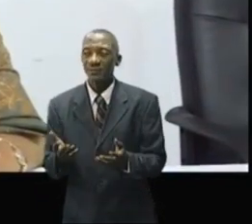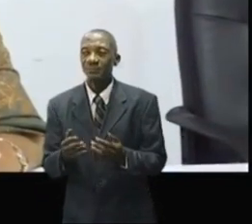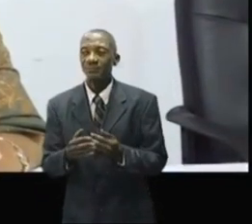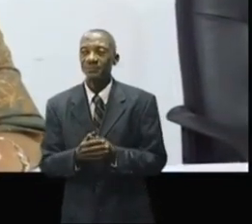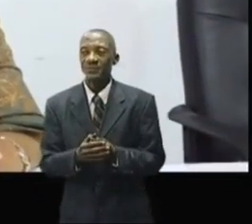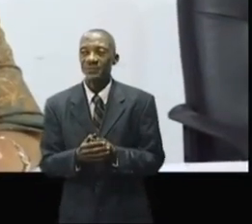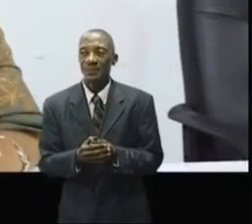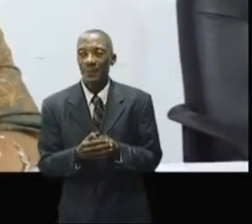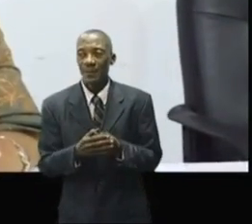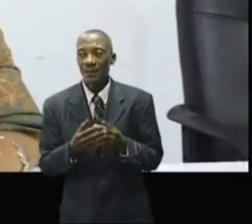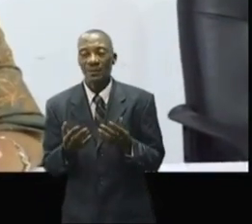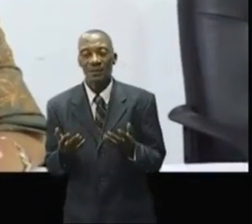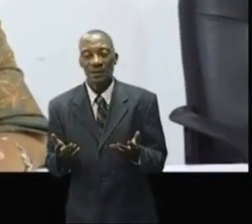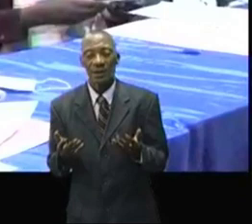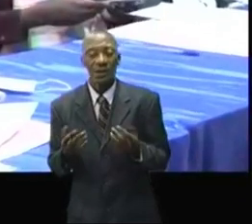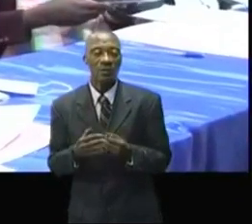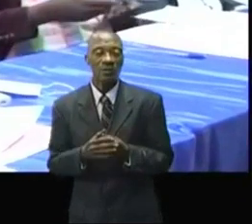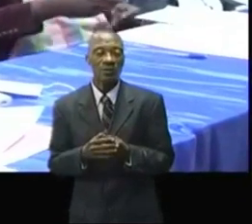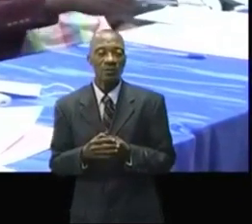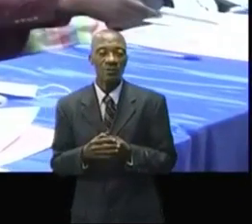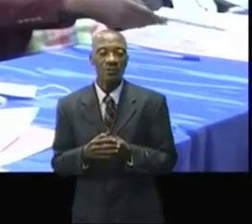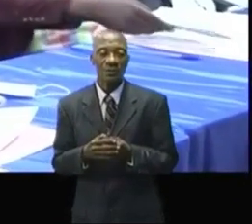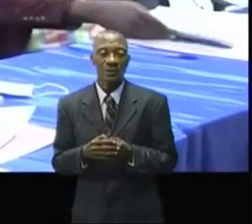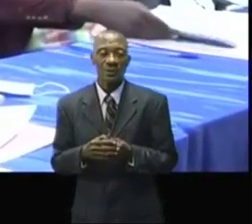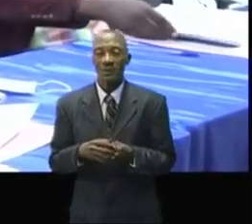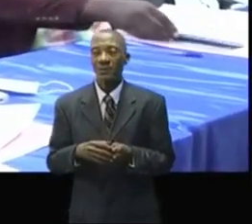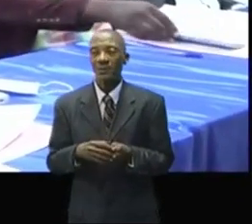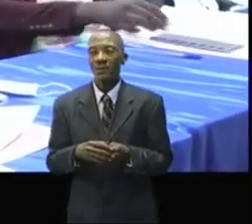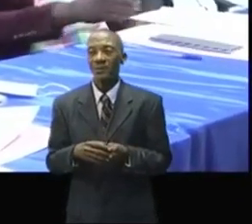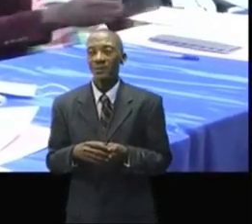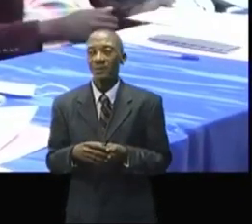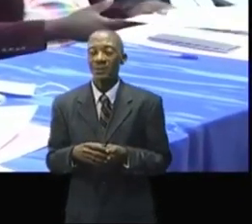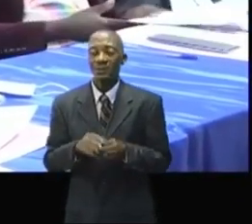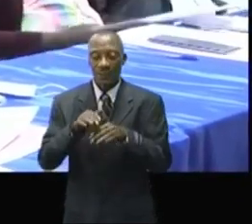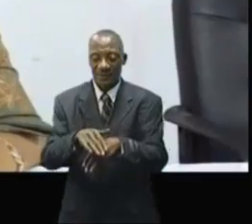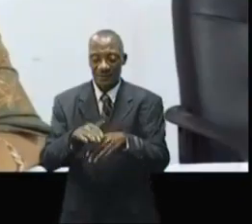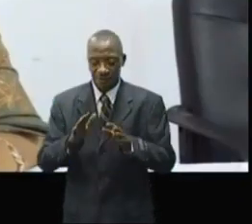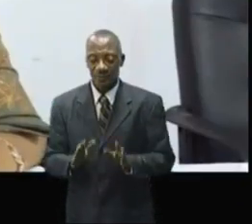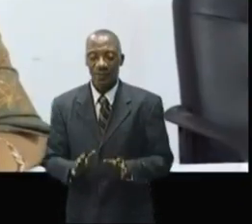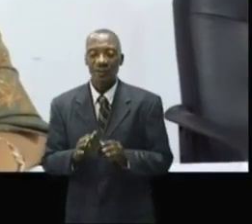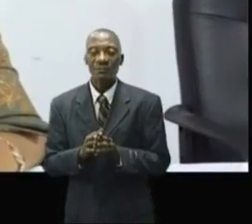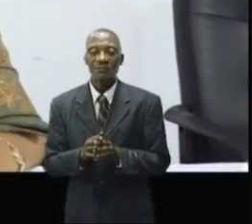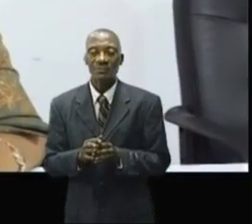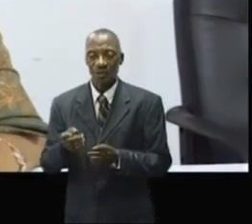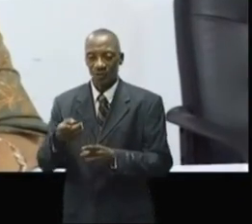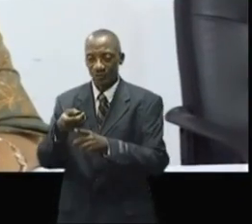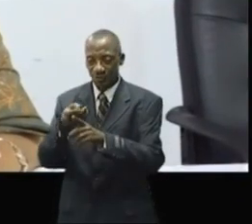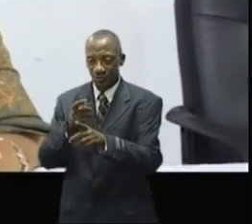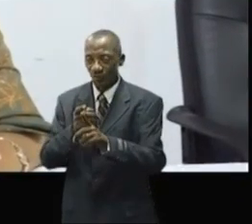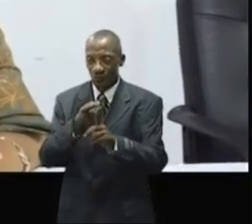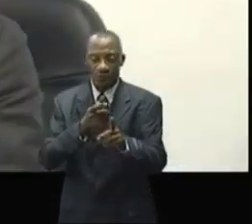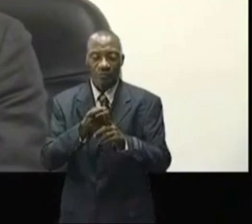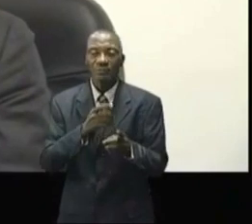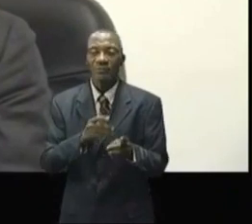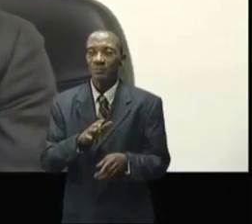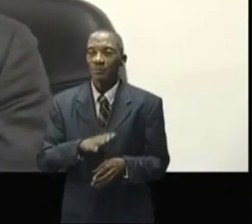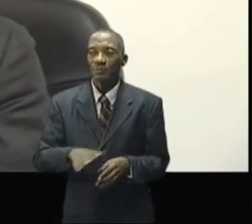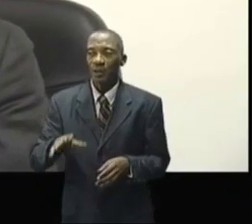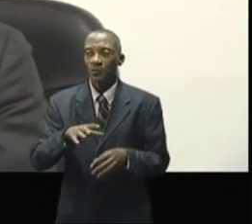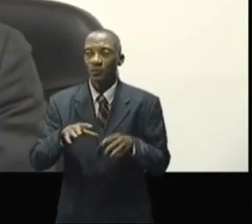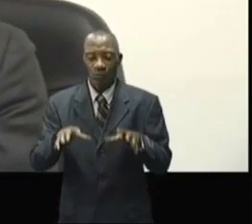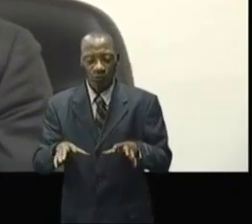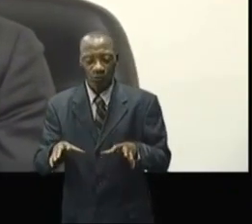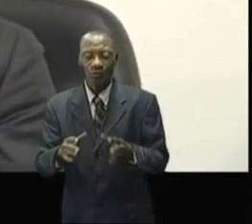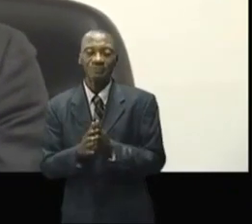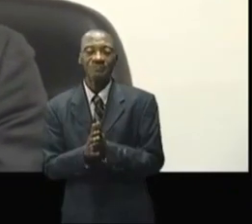Rose Mundala Yema, médecin directeur des établissements des soins et partenariat. Selon le secrétaire général